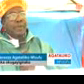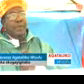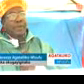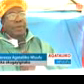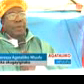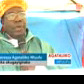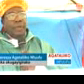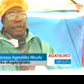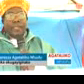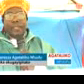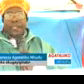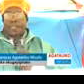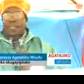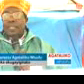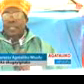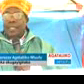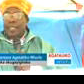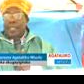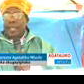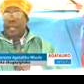ez'ekiro oba oyagala kulaba ki